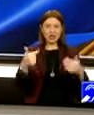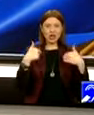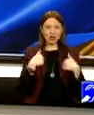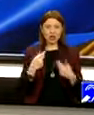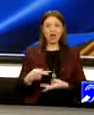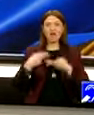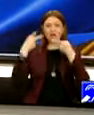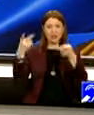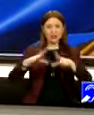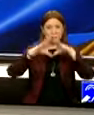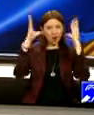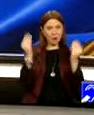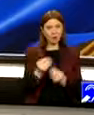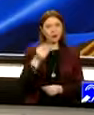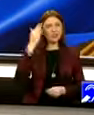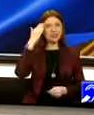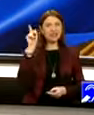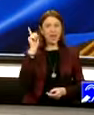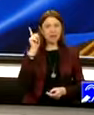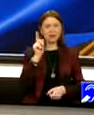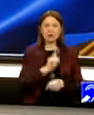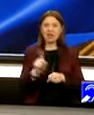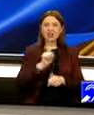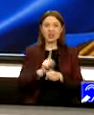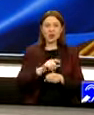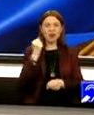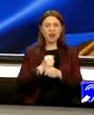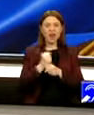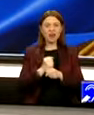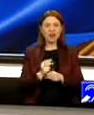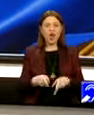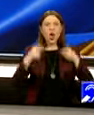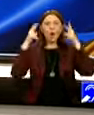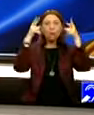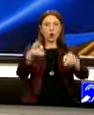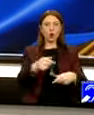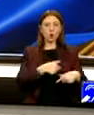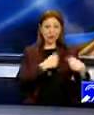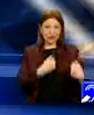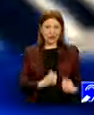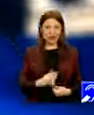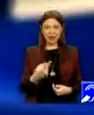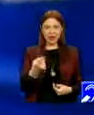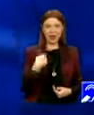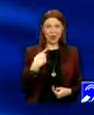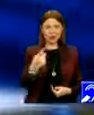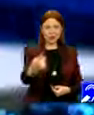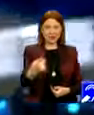invită ca împreună să ne aducem aminte de lucrurile care fac poduri între inimile noastre.